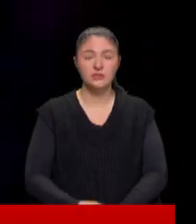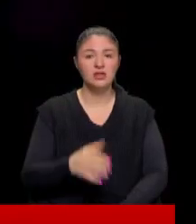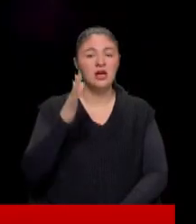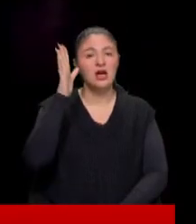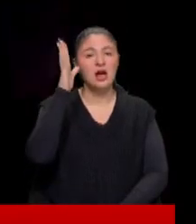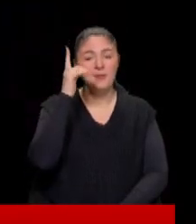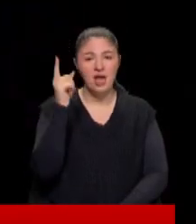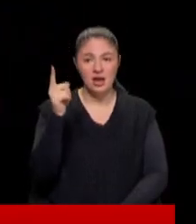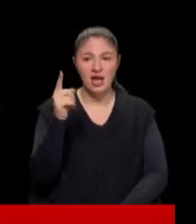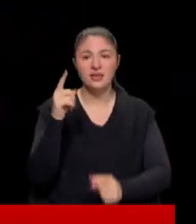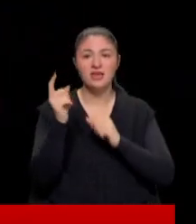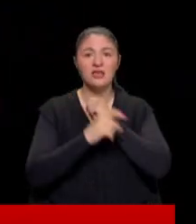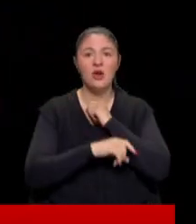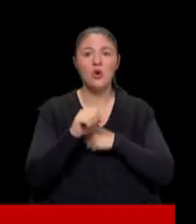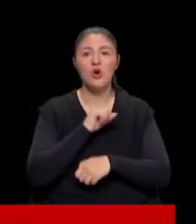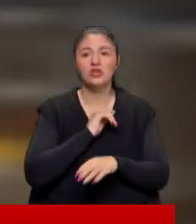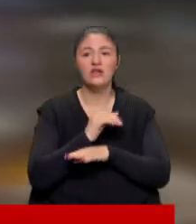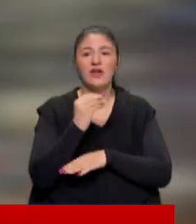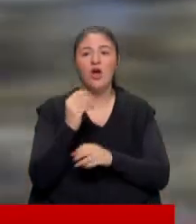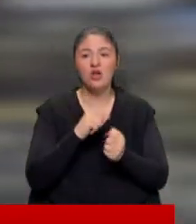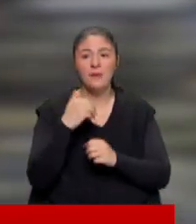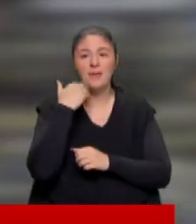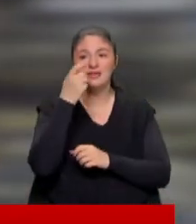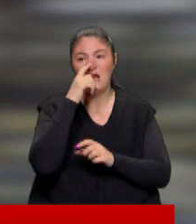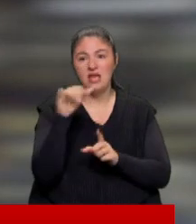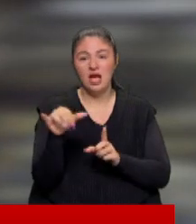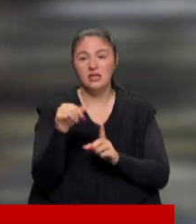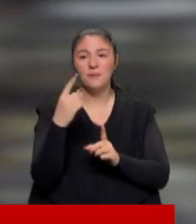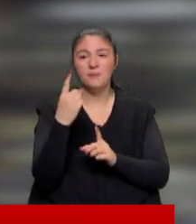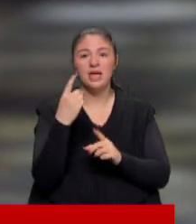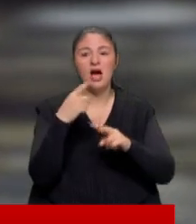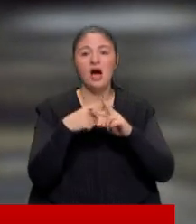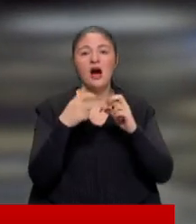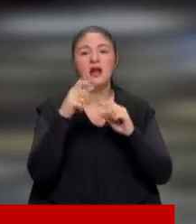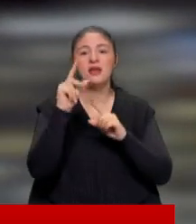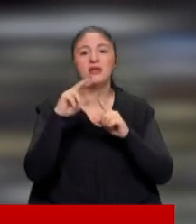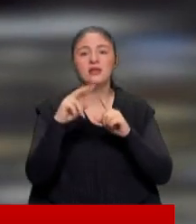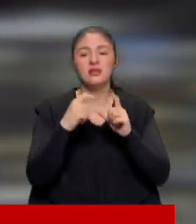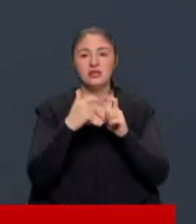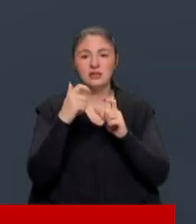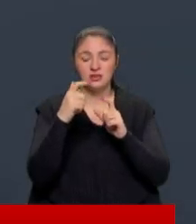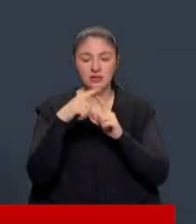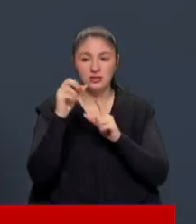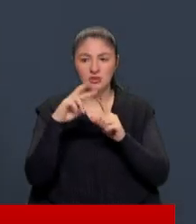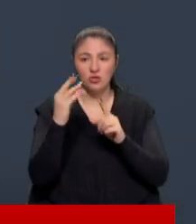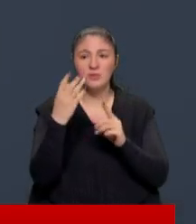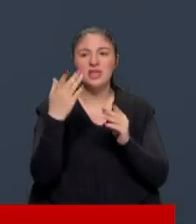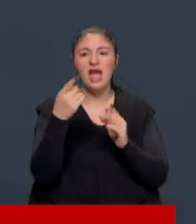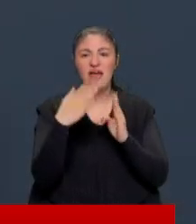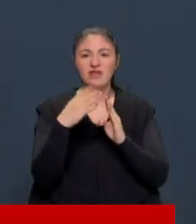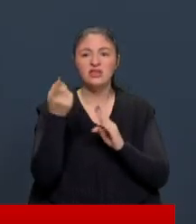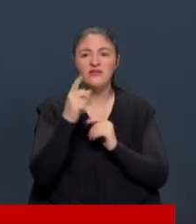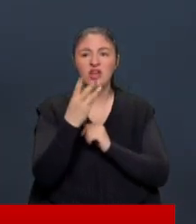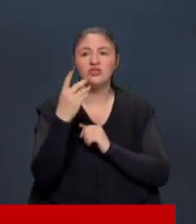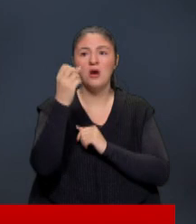Amerika Birleşik Devletleri'ne terör korkusu yaşatan olay Beyaz Saray yakınlarındaki Arlington'da gerçekleşti. Polise bir evden